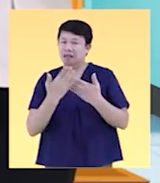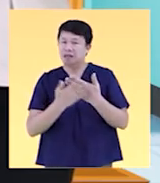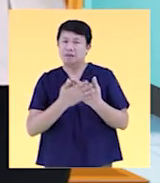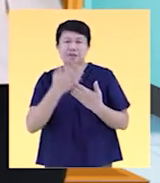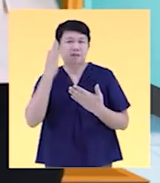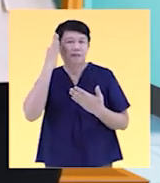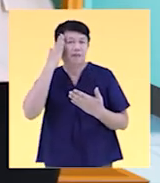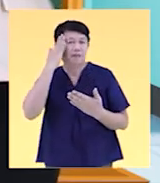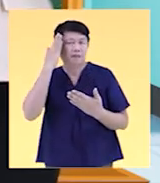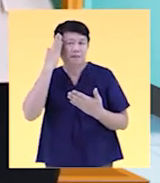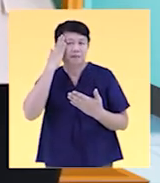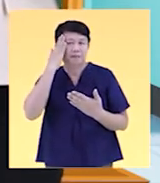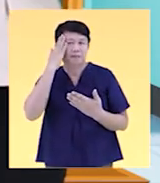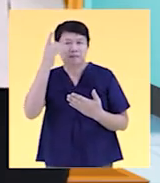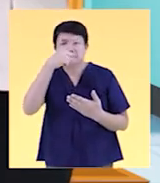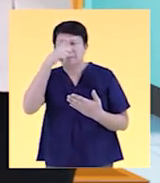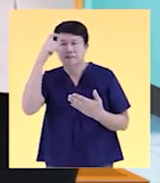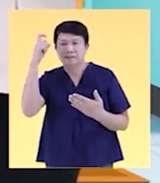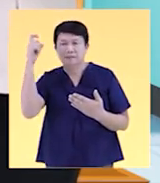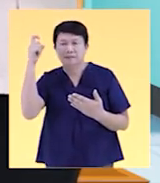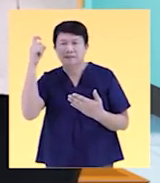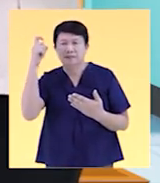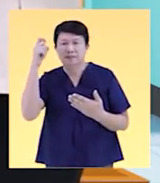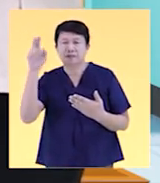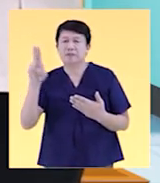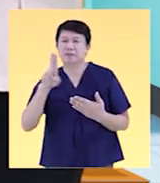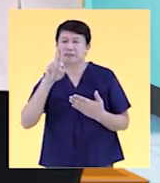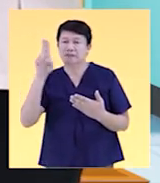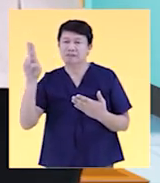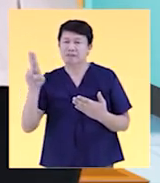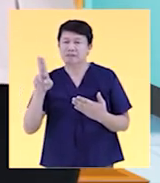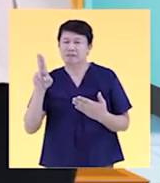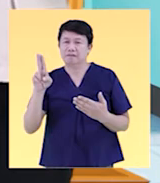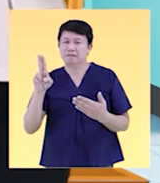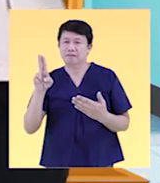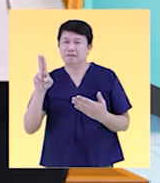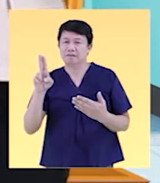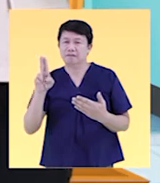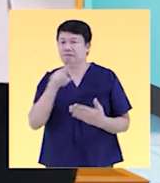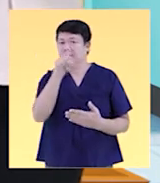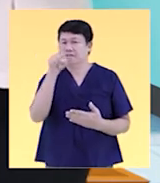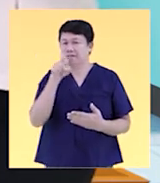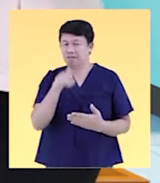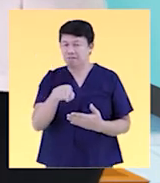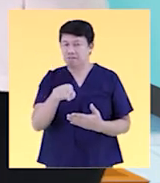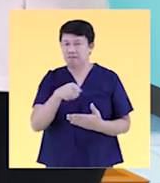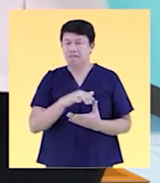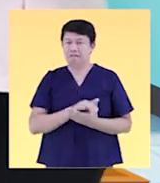Madali itong makilala dahil ito ay ginagamitan ng bantas na